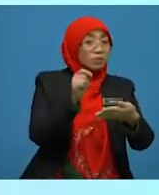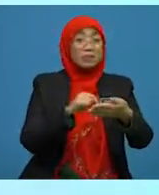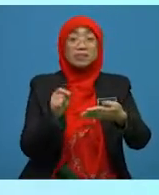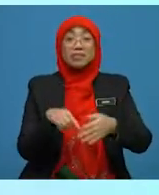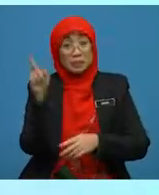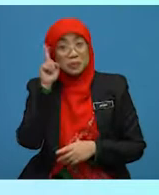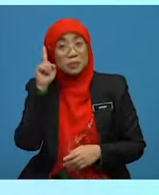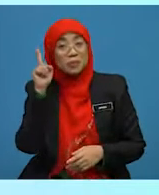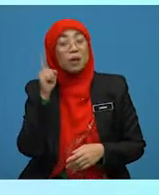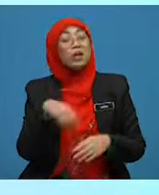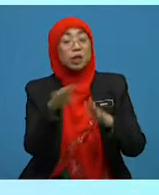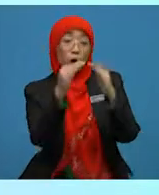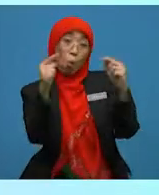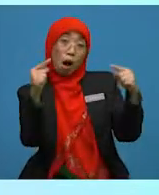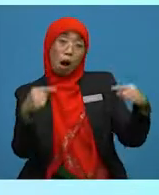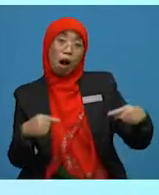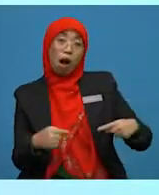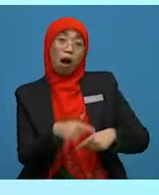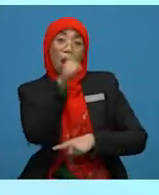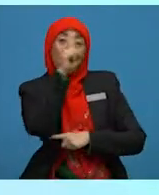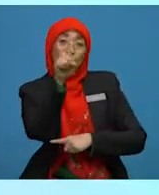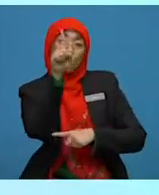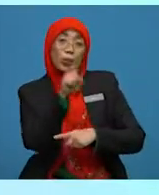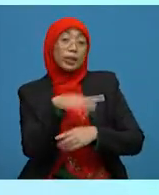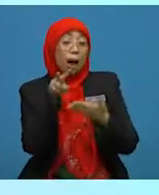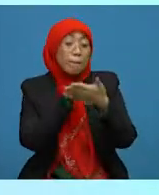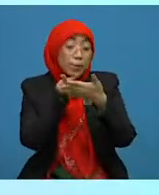dibaca atau ruang kosong untuk ditulis.